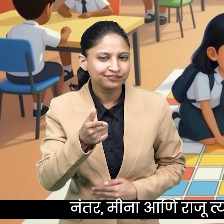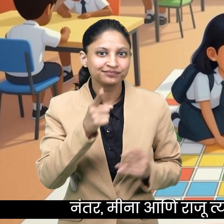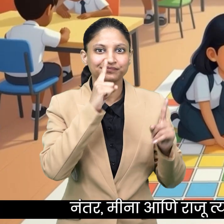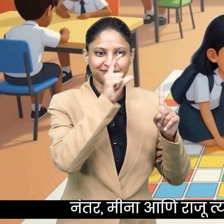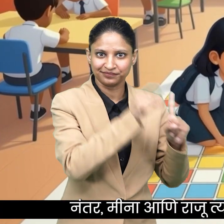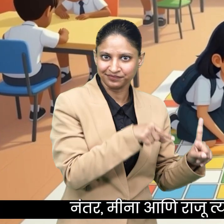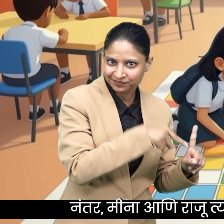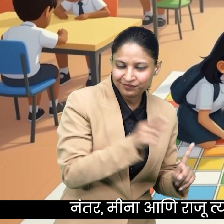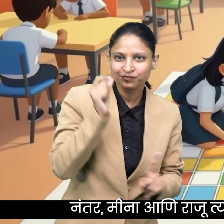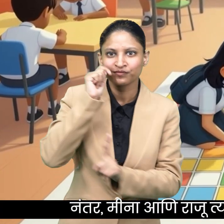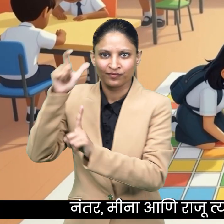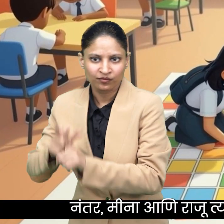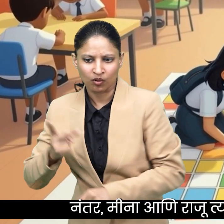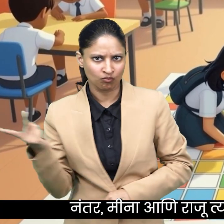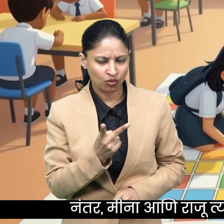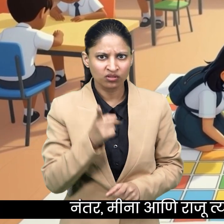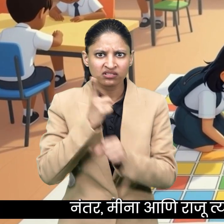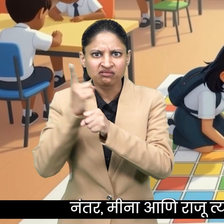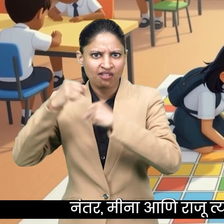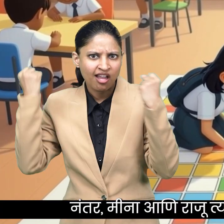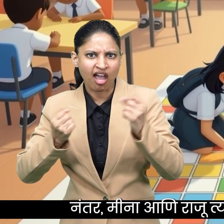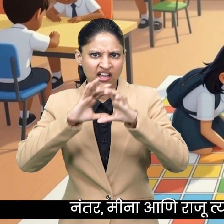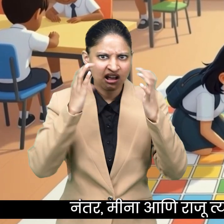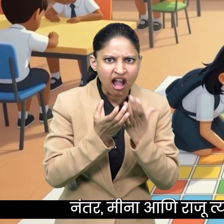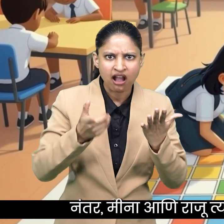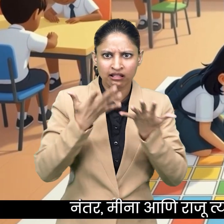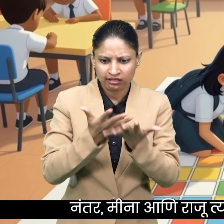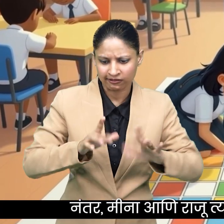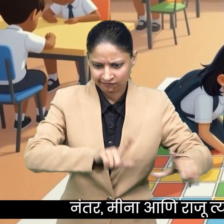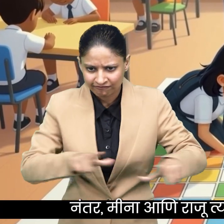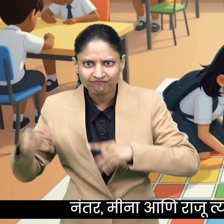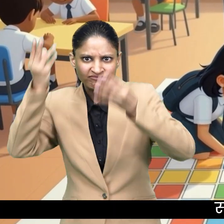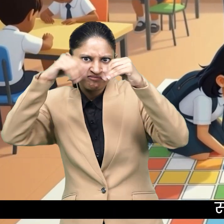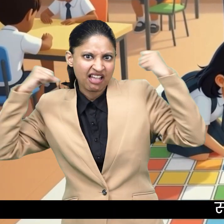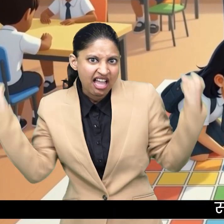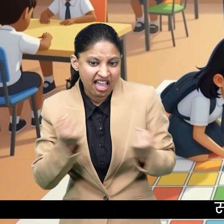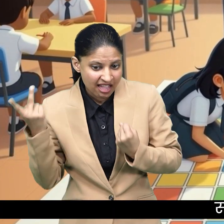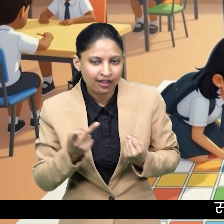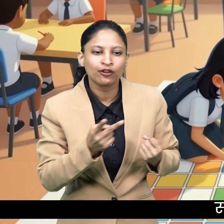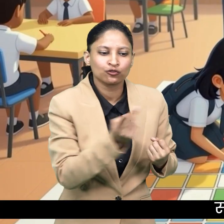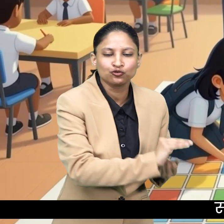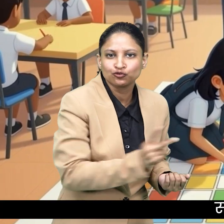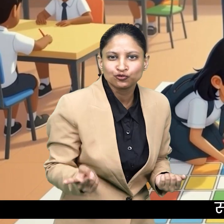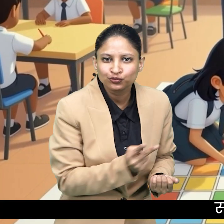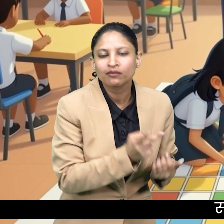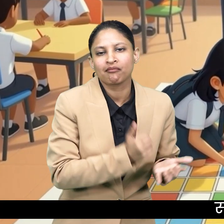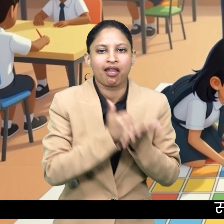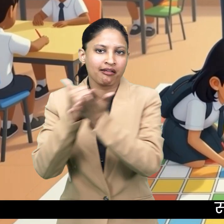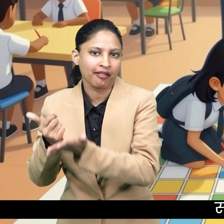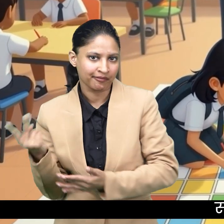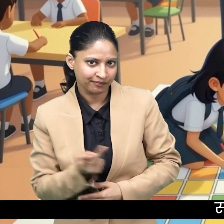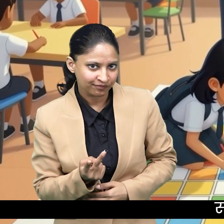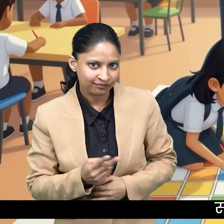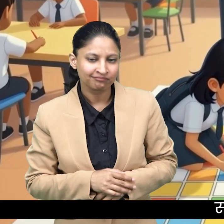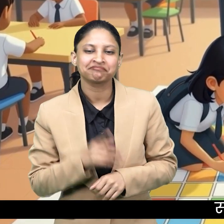नंतर मीना आणि राजू त्यांच्या शिक्षकांना वर्गातील फरशी कागदी टाइल्सने सजवण्यास मदत करत होते.